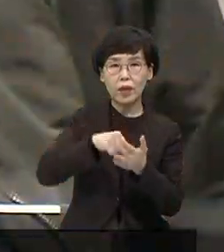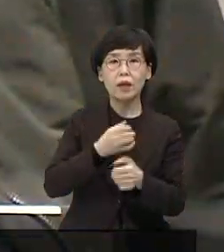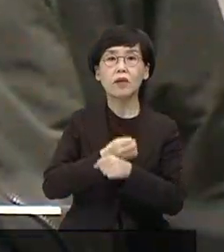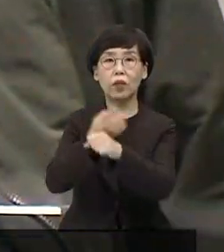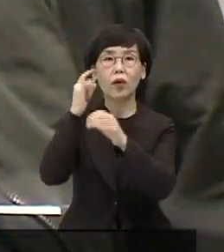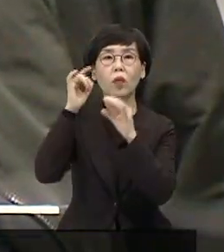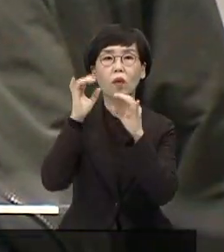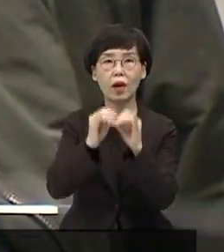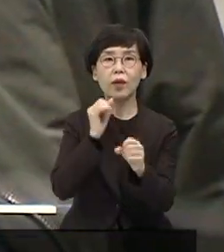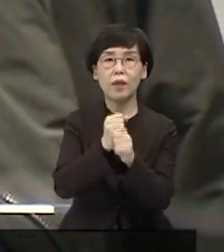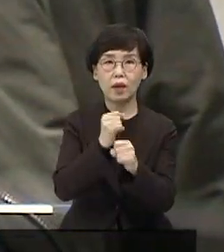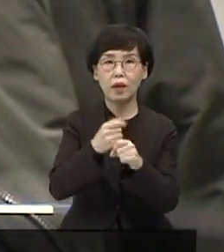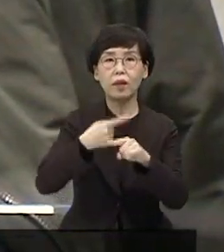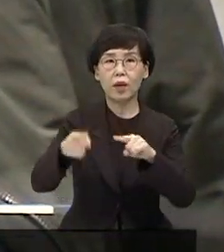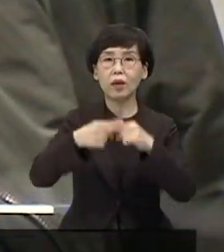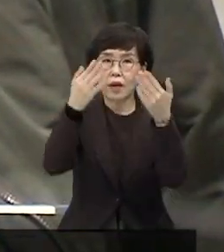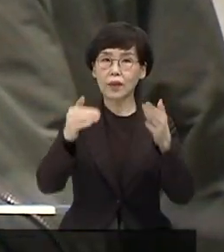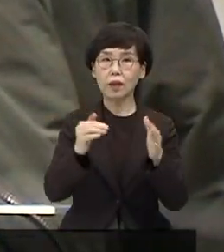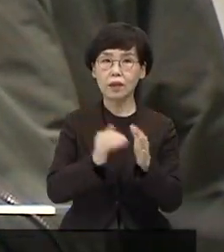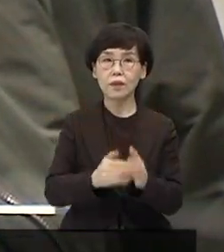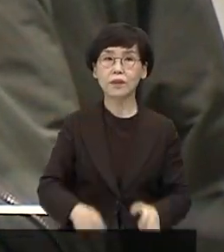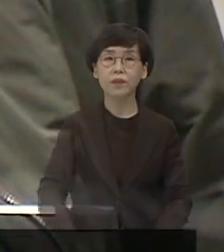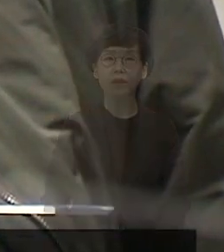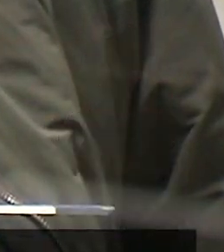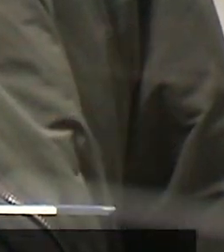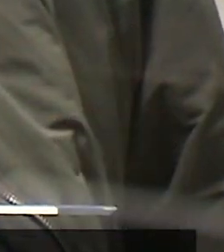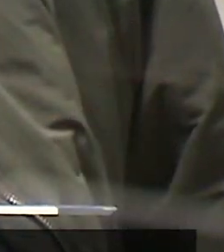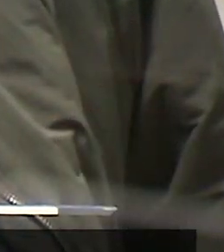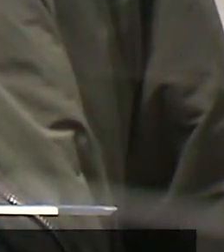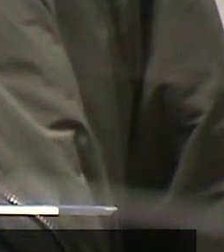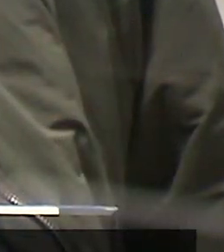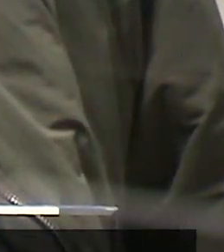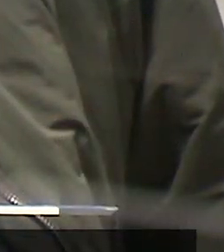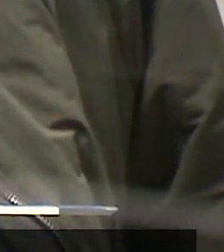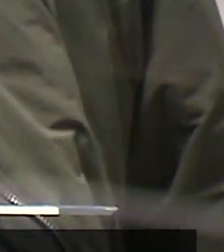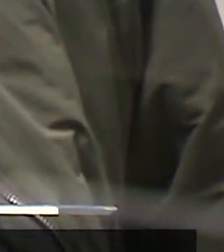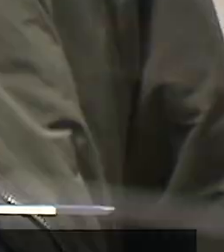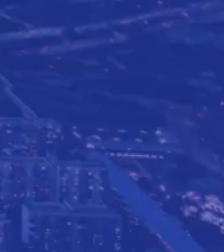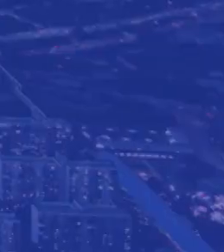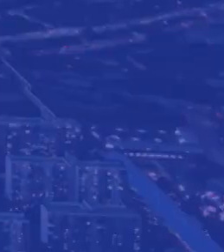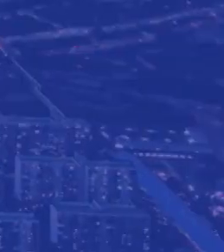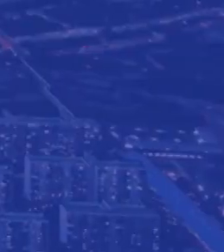시선에서 전달해 공감을 이끌어냈다는 평가를 받았습니다. 지금까지 간추린 뉴스였습니다.